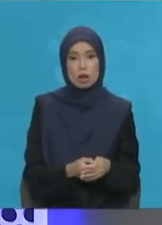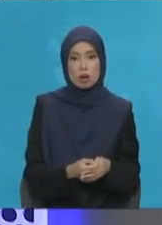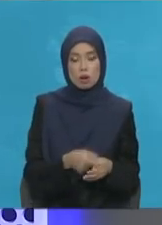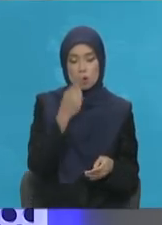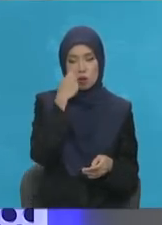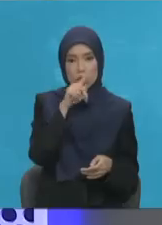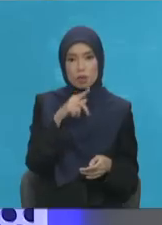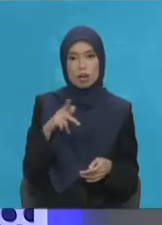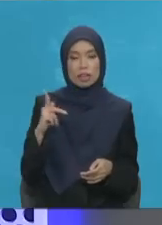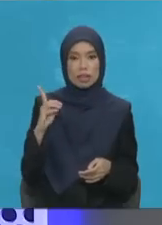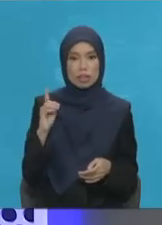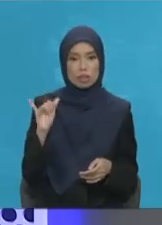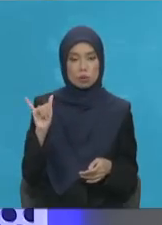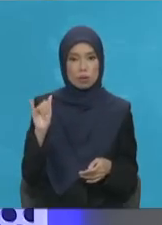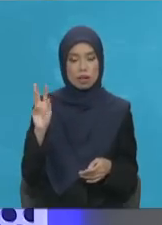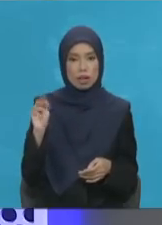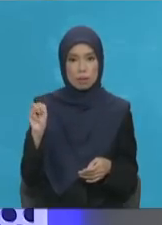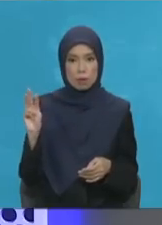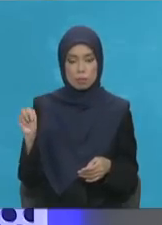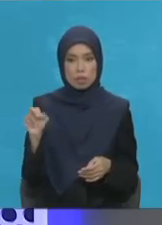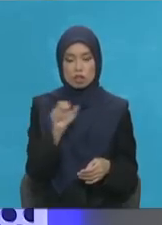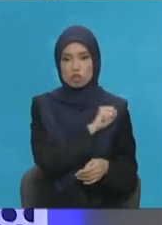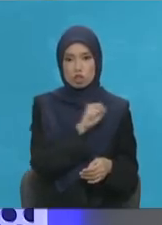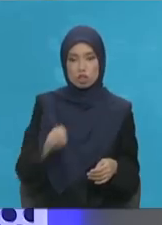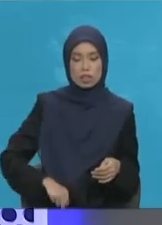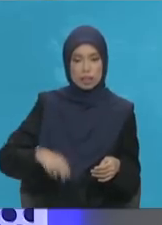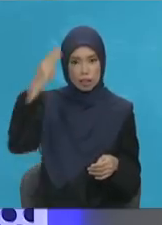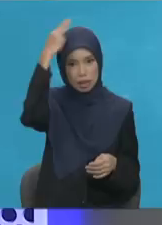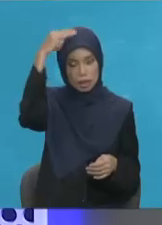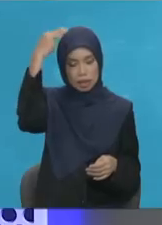Mulia Paduka Sri Baginda Sultan Haji Hassan